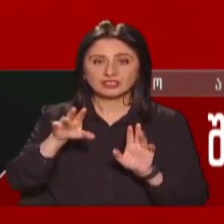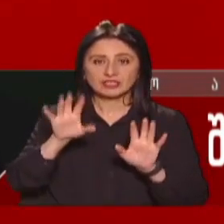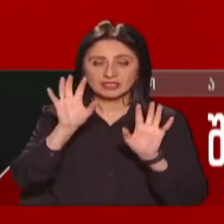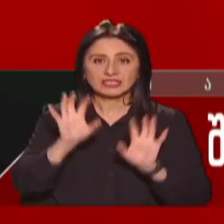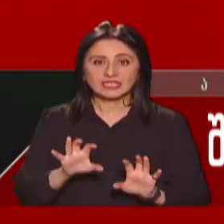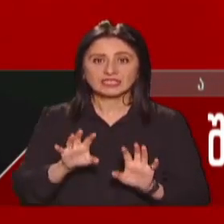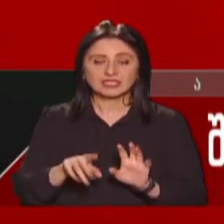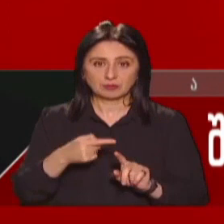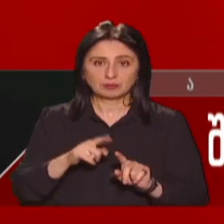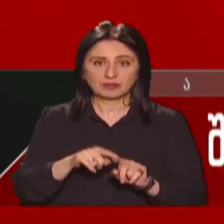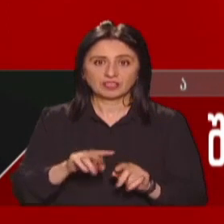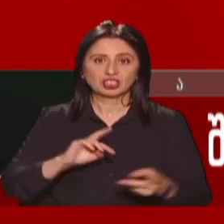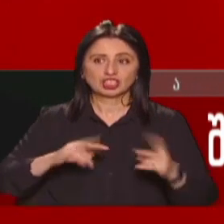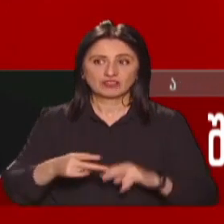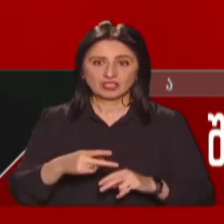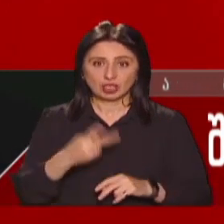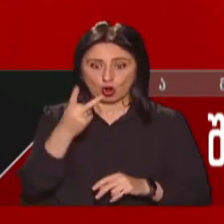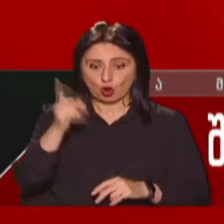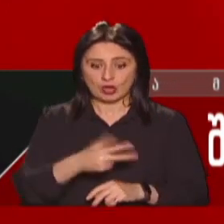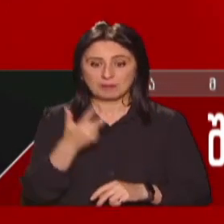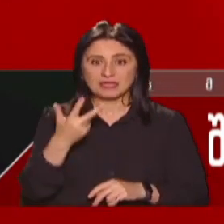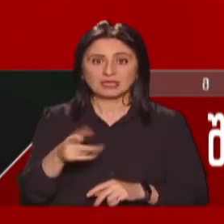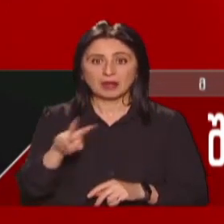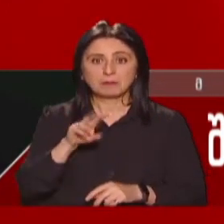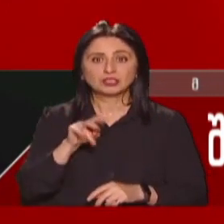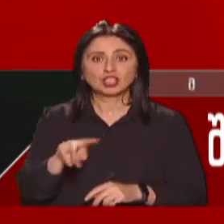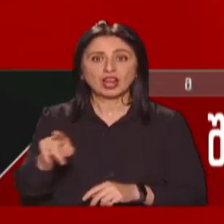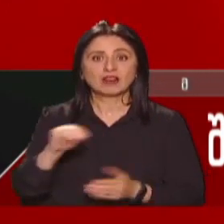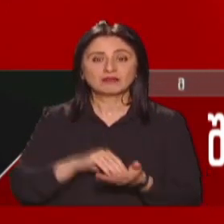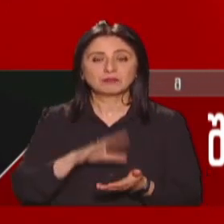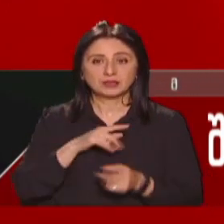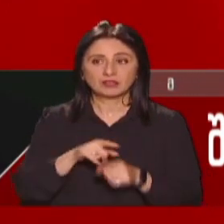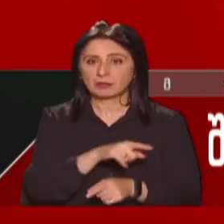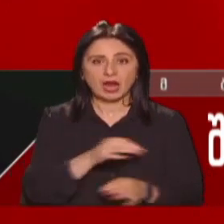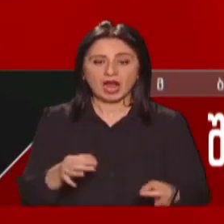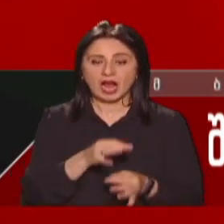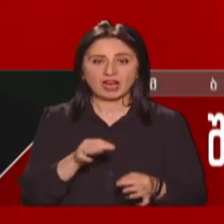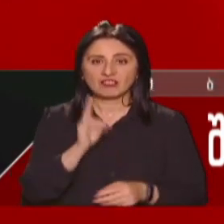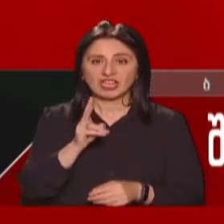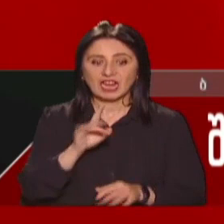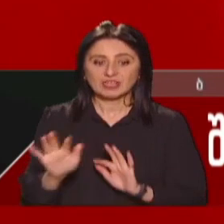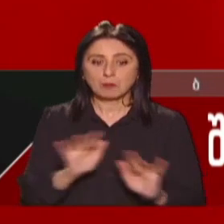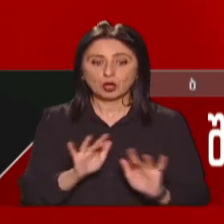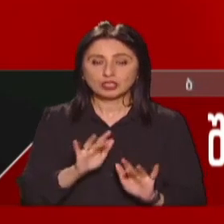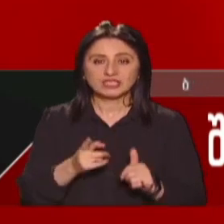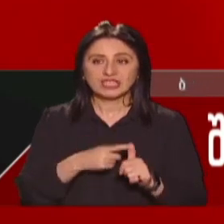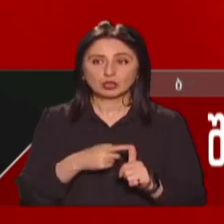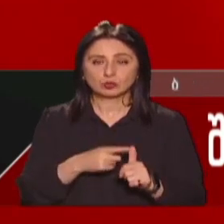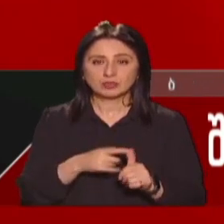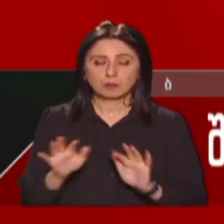ეს 2/3 ხმებით, რომელიც იყო მიღწევა მიშელის დოკუმენტზე. ეს ნიშნავს იმას, რომ მათ არავითარი კანდიდატის პროცესის